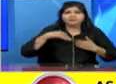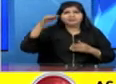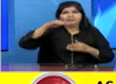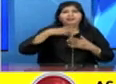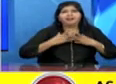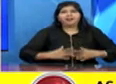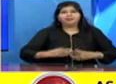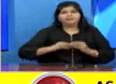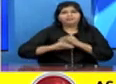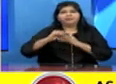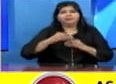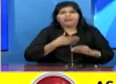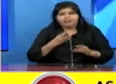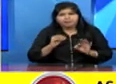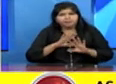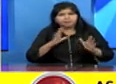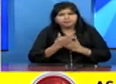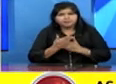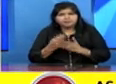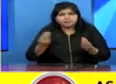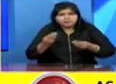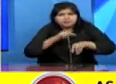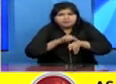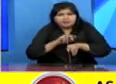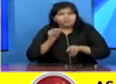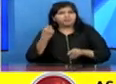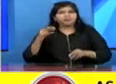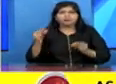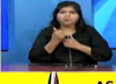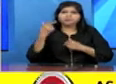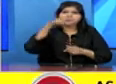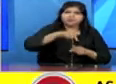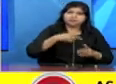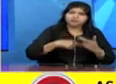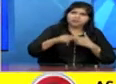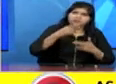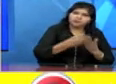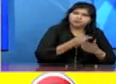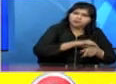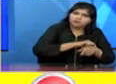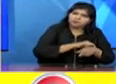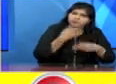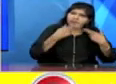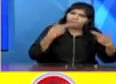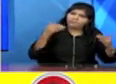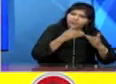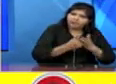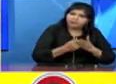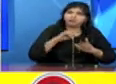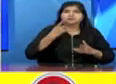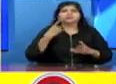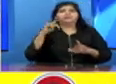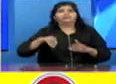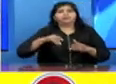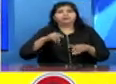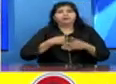बिना, डरे बिना, समय पर सही कदम उठाना, समय पर डॉक्टरों से संपर्क करना और